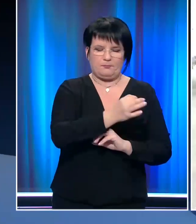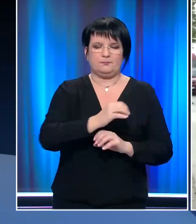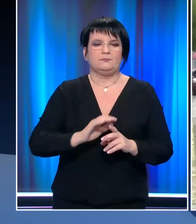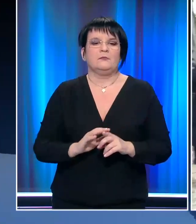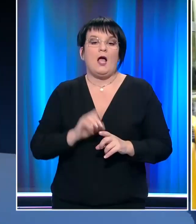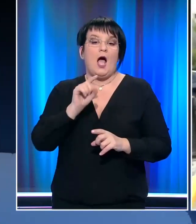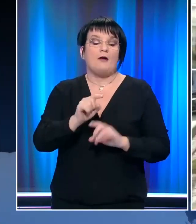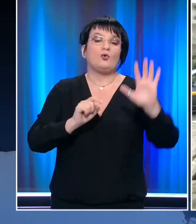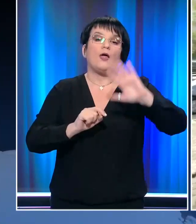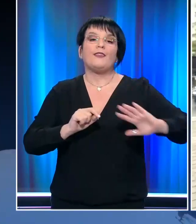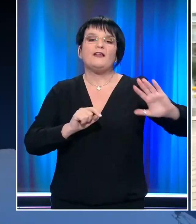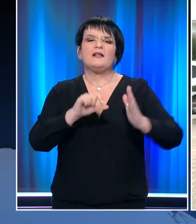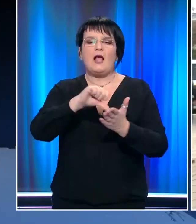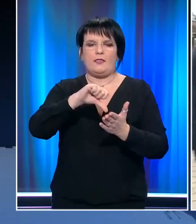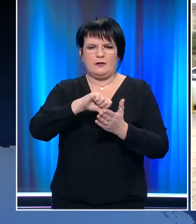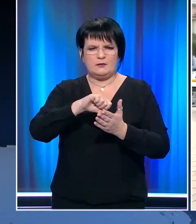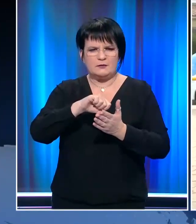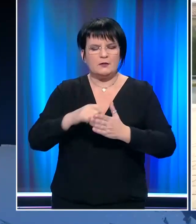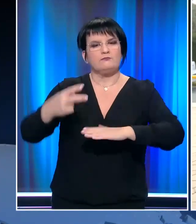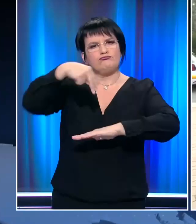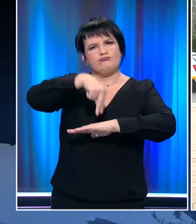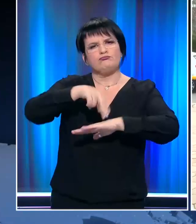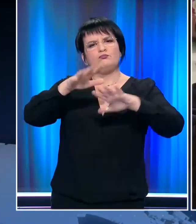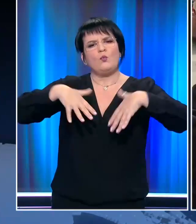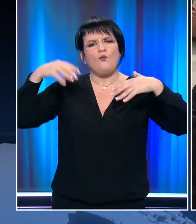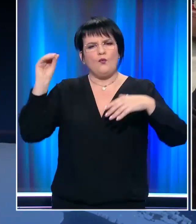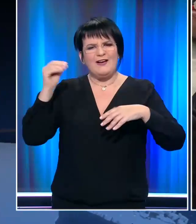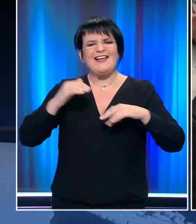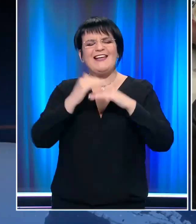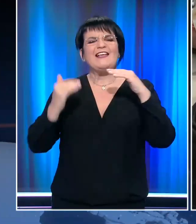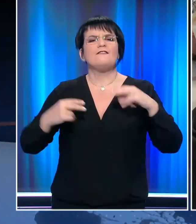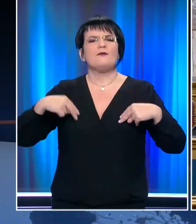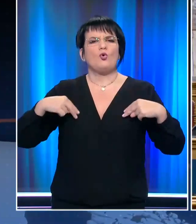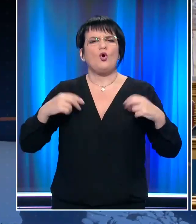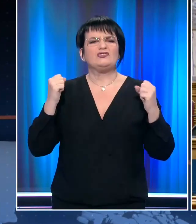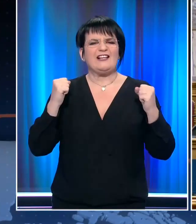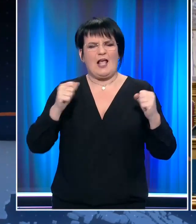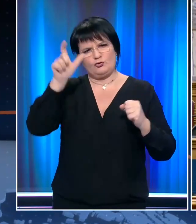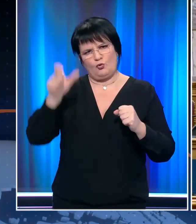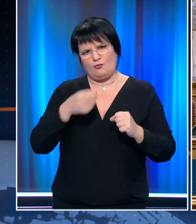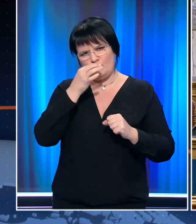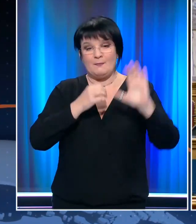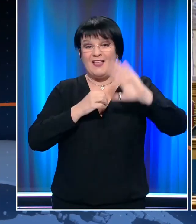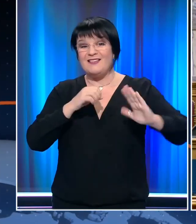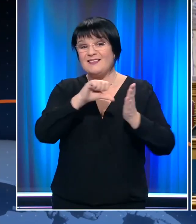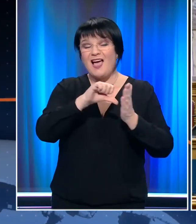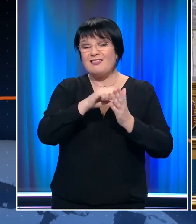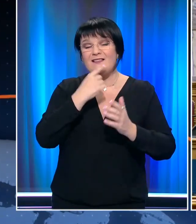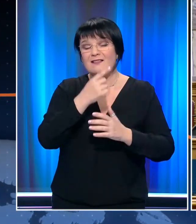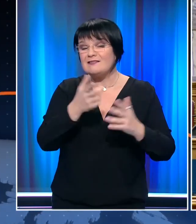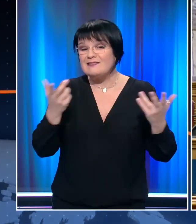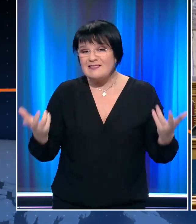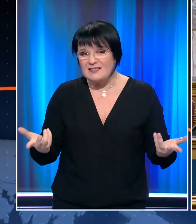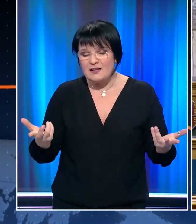την κατάσταση στη Δυτική Αττική μίλησε από το Βήμα της Βουλής ο Υφυπουργός Υγείας Βασίλης Κοντοζαμάνης. Στη Δυτική Αττική ήταν και